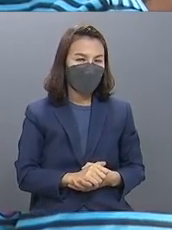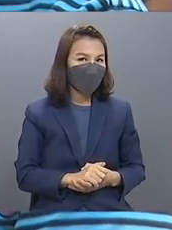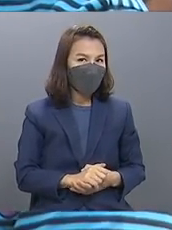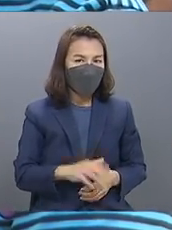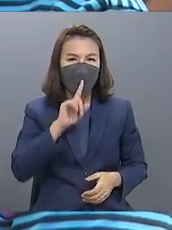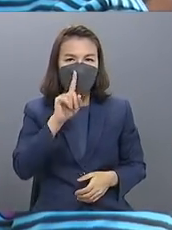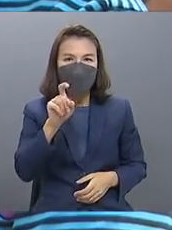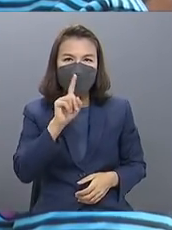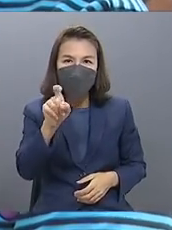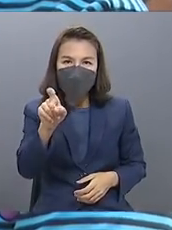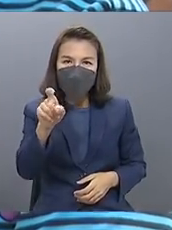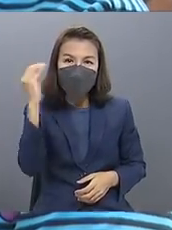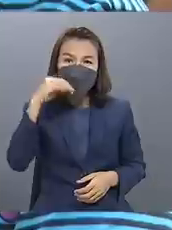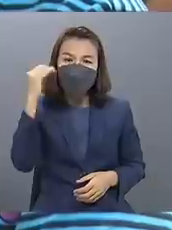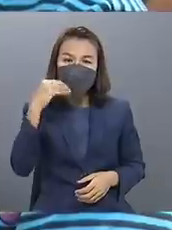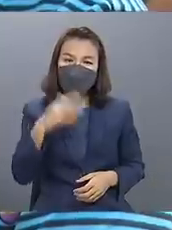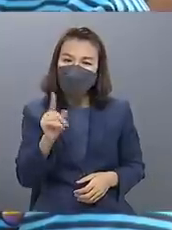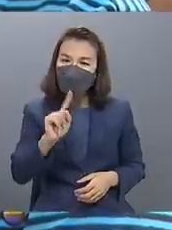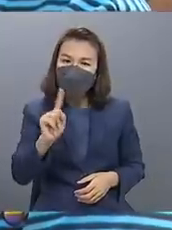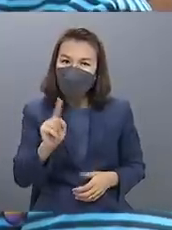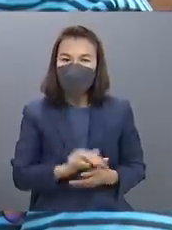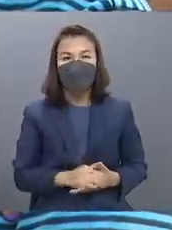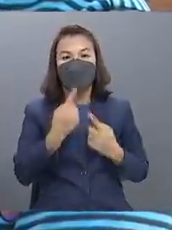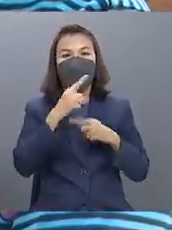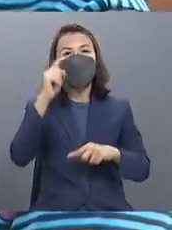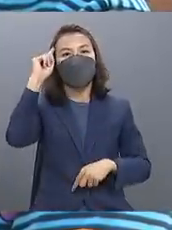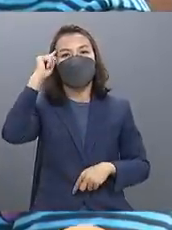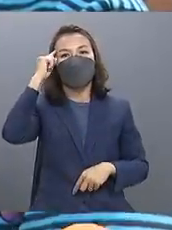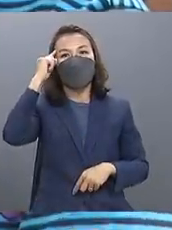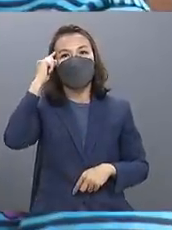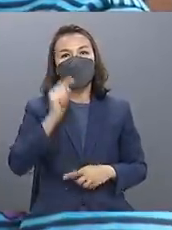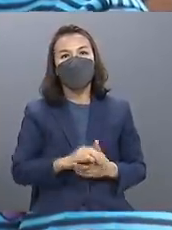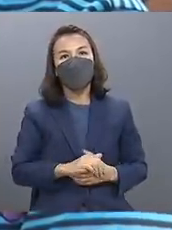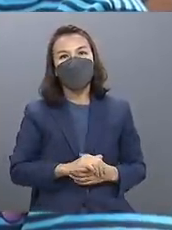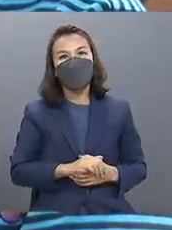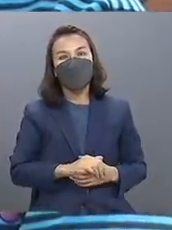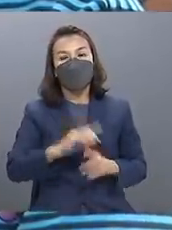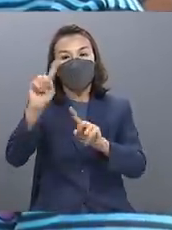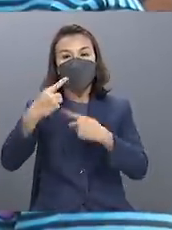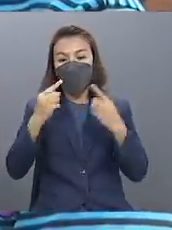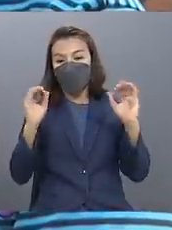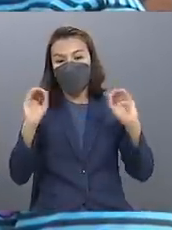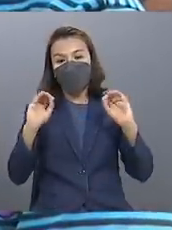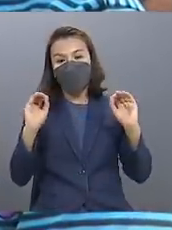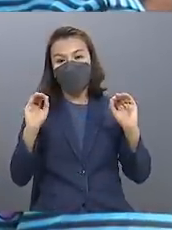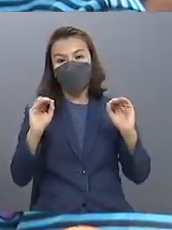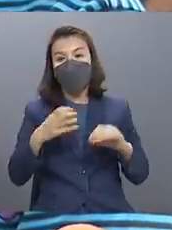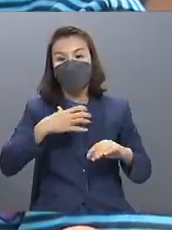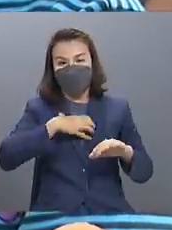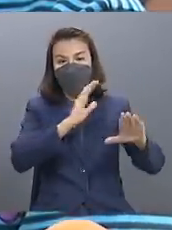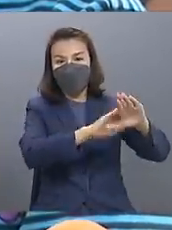ก็ยังไม่รู้เหมือนกันว่ายังไงเหรอเขายังไม่ได้คำตอบแล้วเราเลยอยากฝากอะ